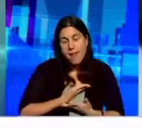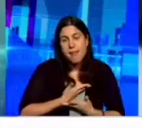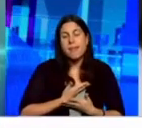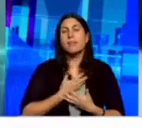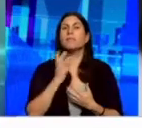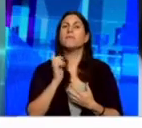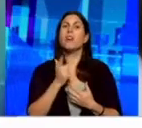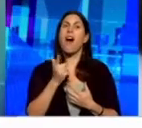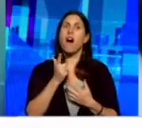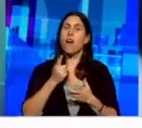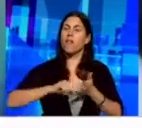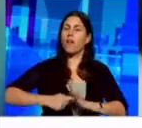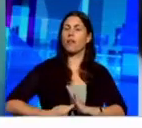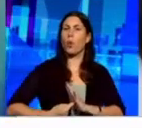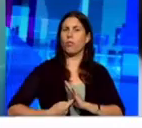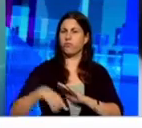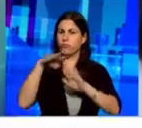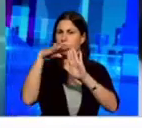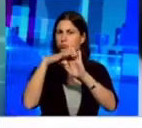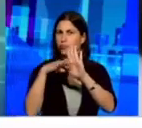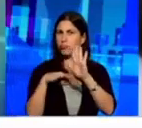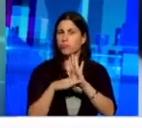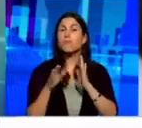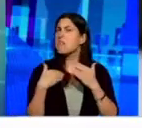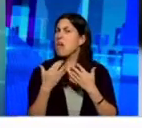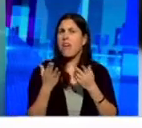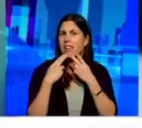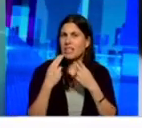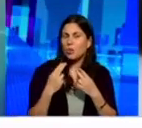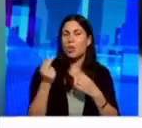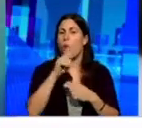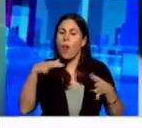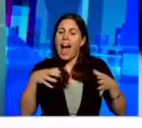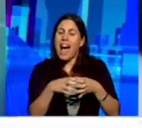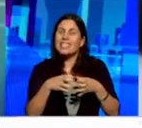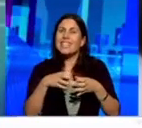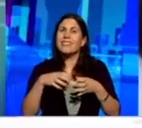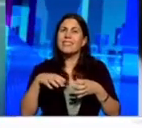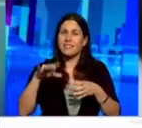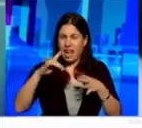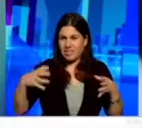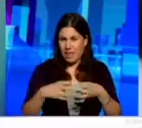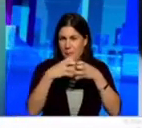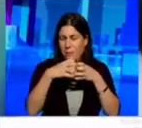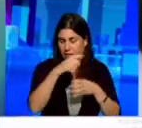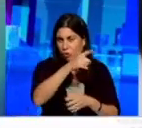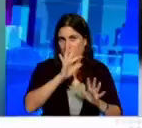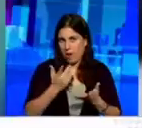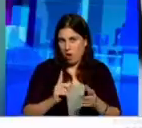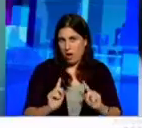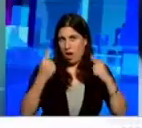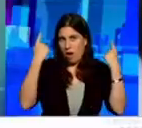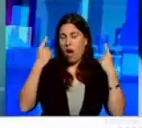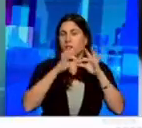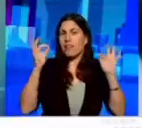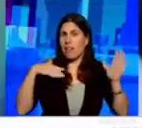אבל החידוד גם בנהלים, אם תראי, אין התייחסות לא לחזית העממית, שזה ספציפית האירוע שהדליק את התחיל